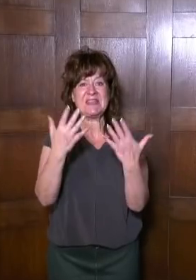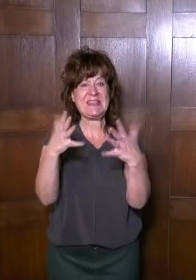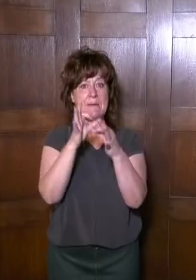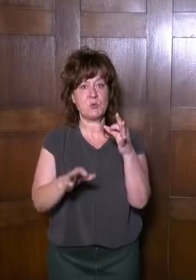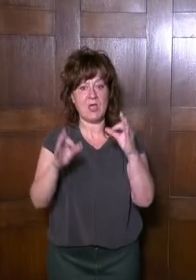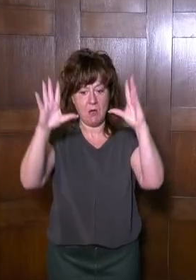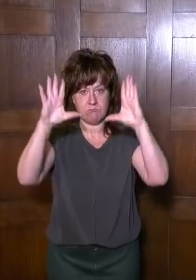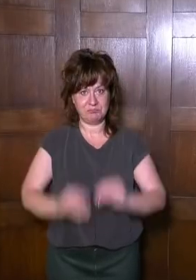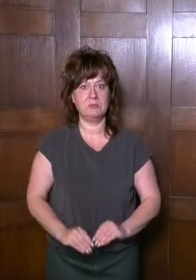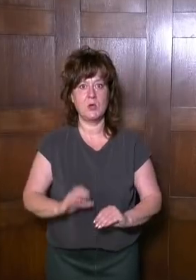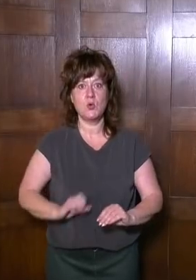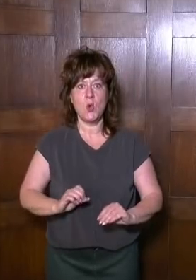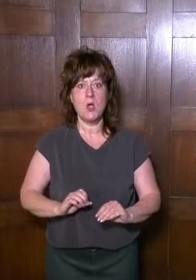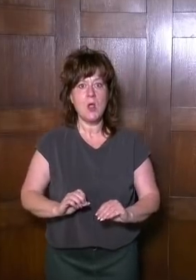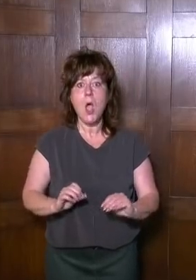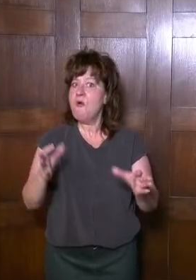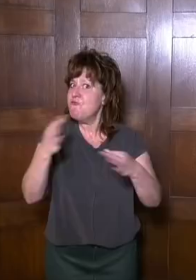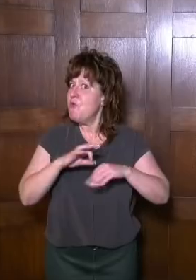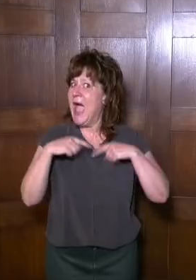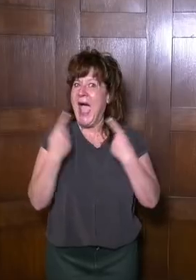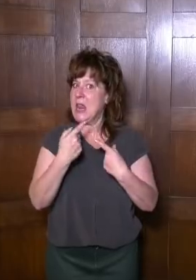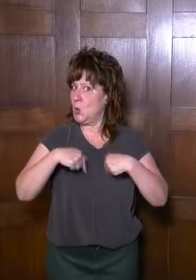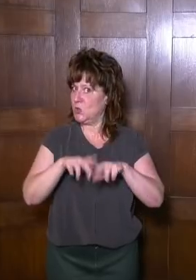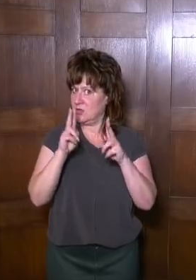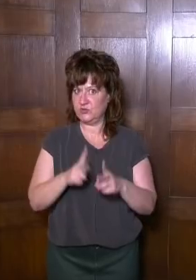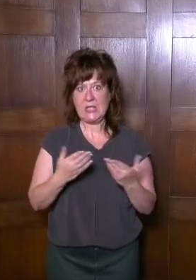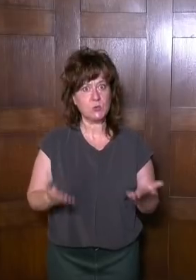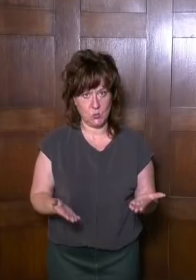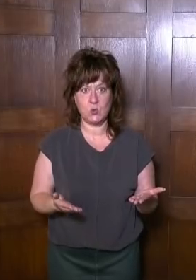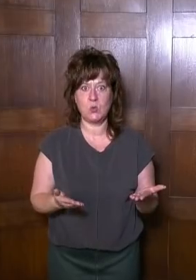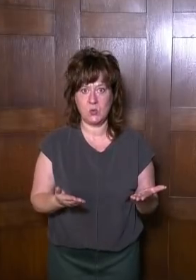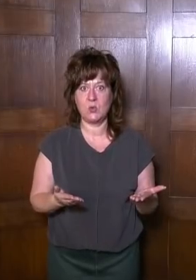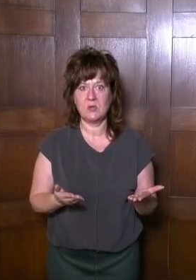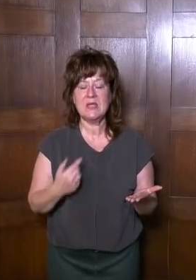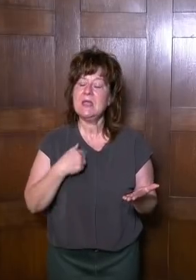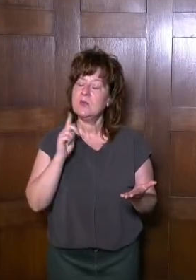Und das war für alle in unserer Stadt so. Jetzt muss ich sagen,